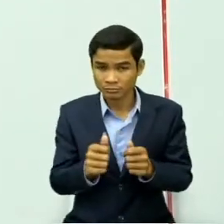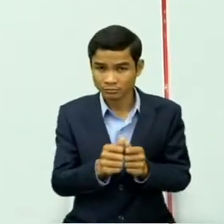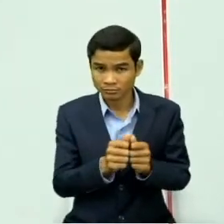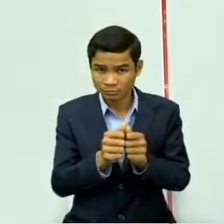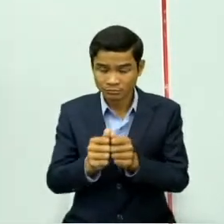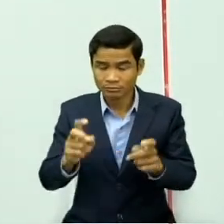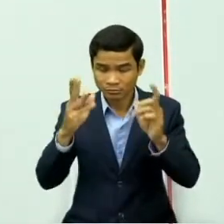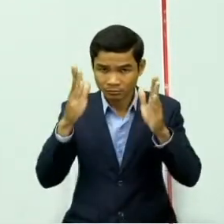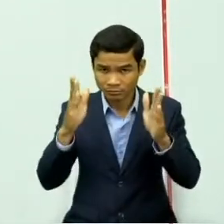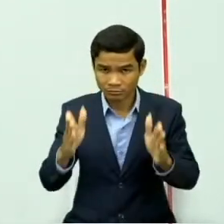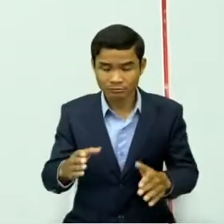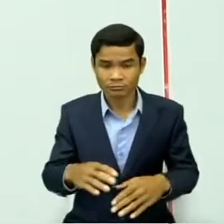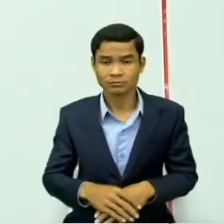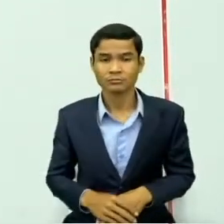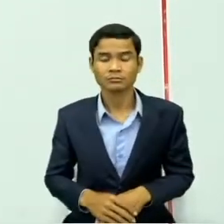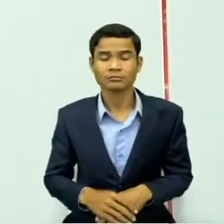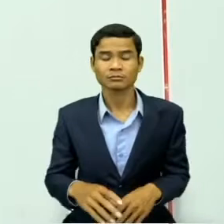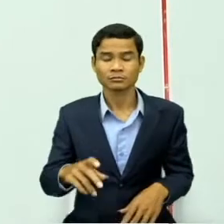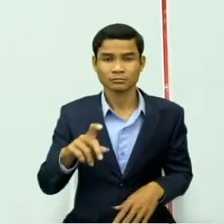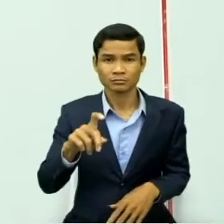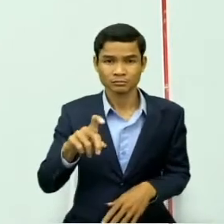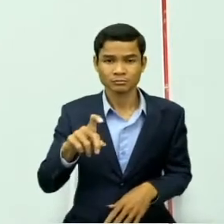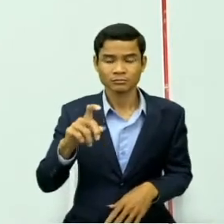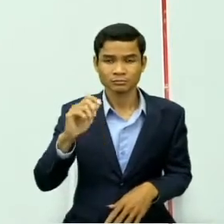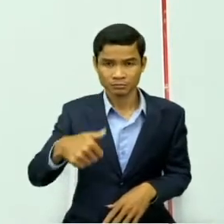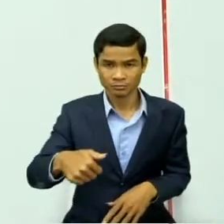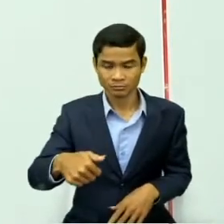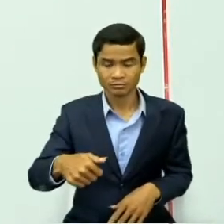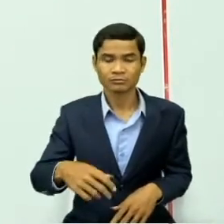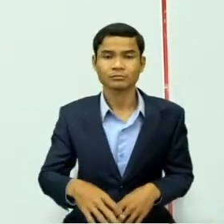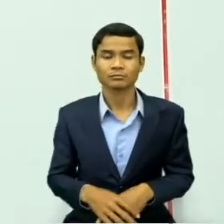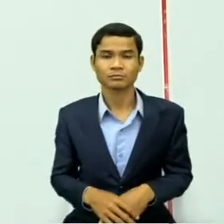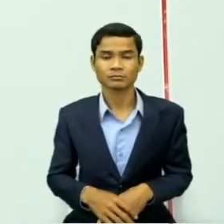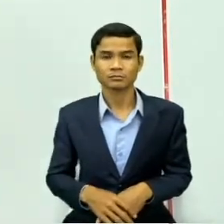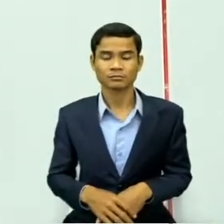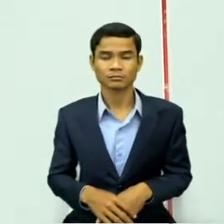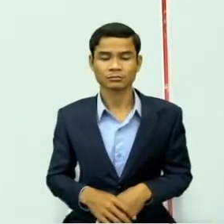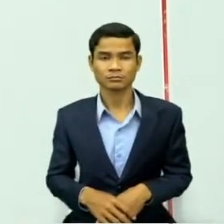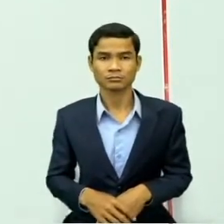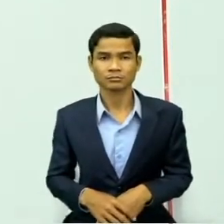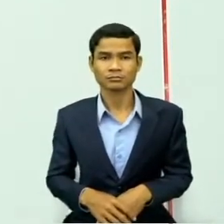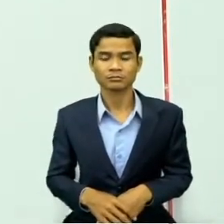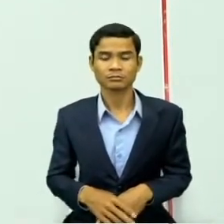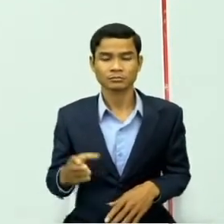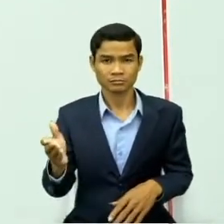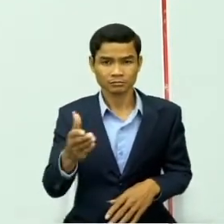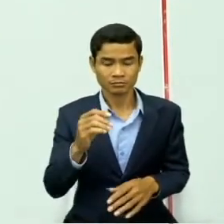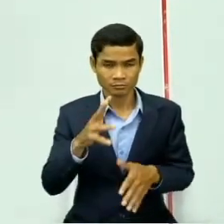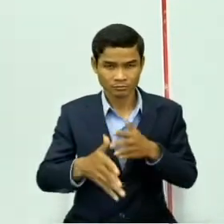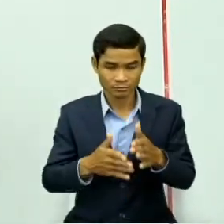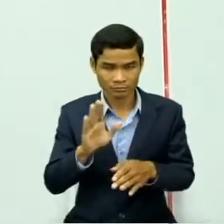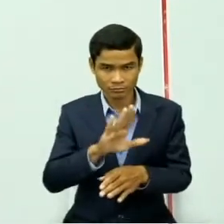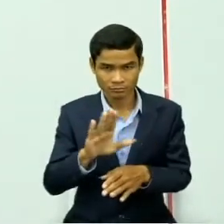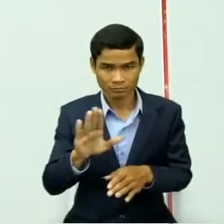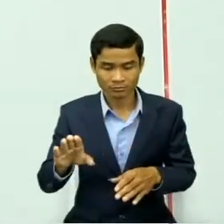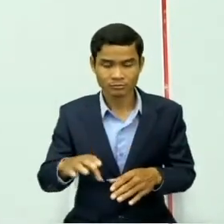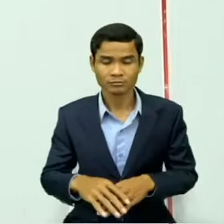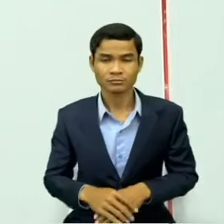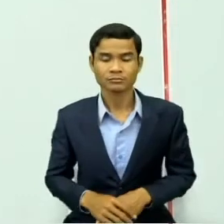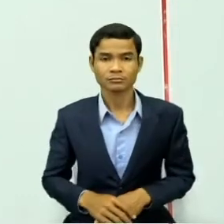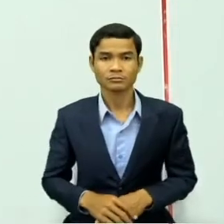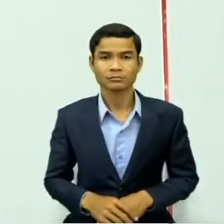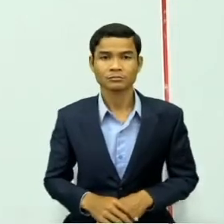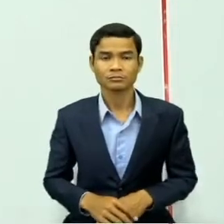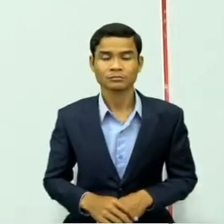cổ. Pơ chân nở, pơ nở. Chà, con ăn đầy khuôn ái.